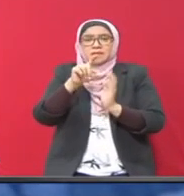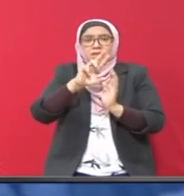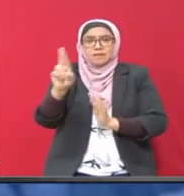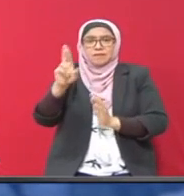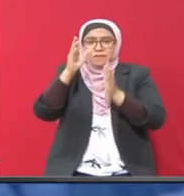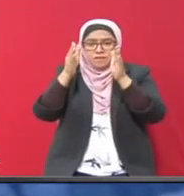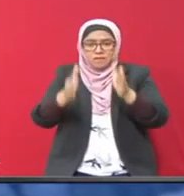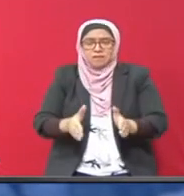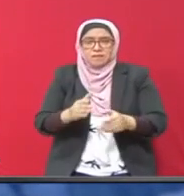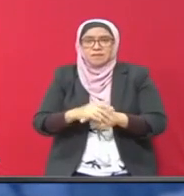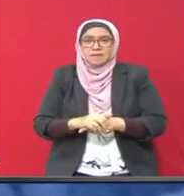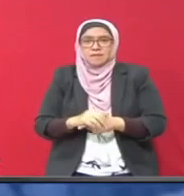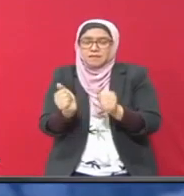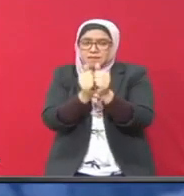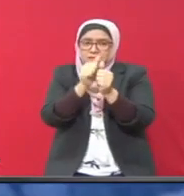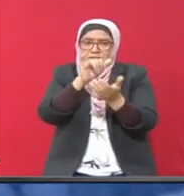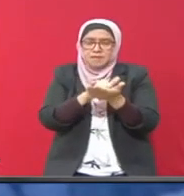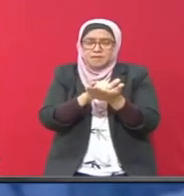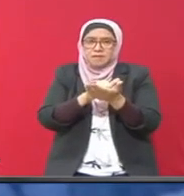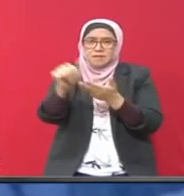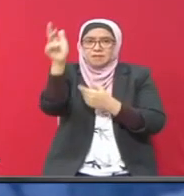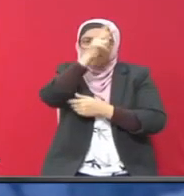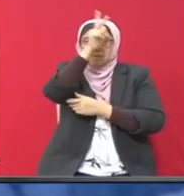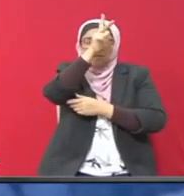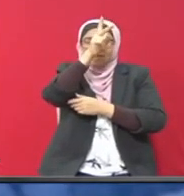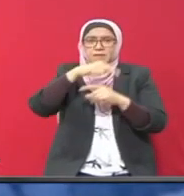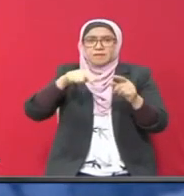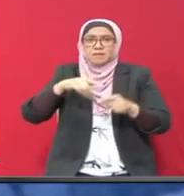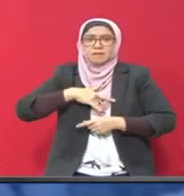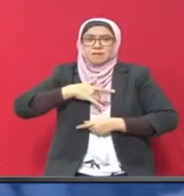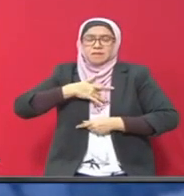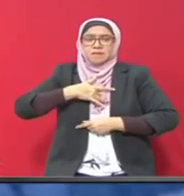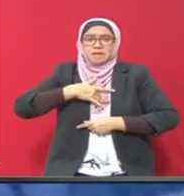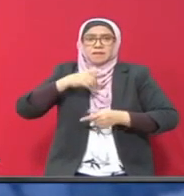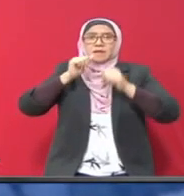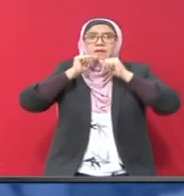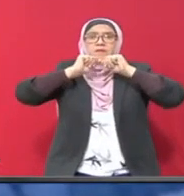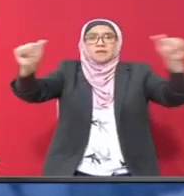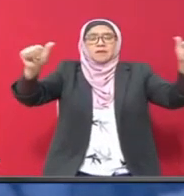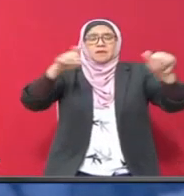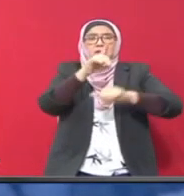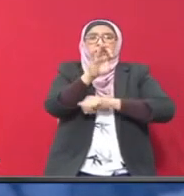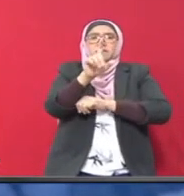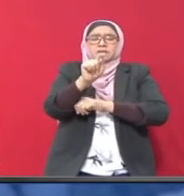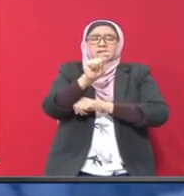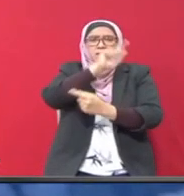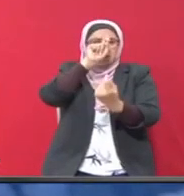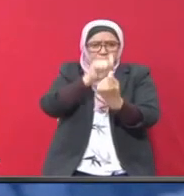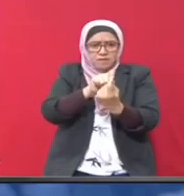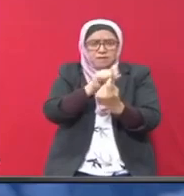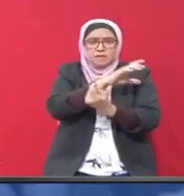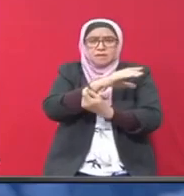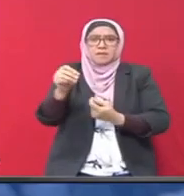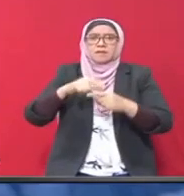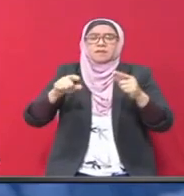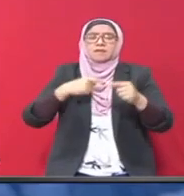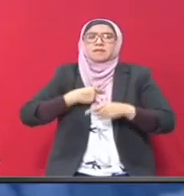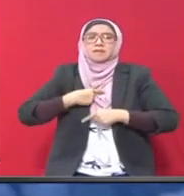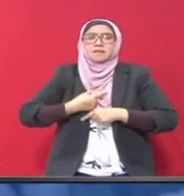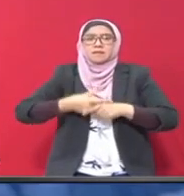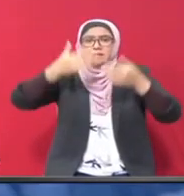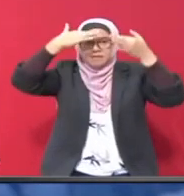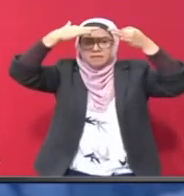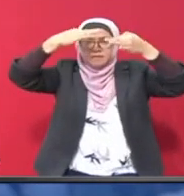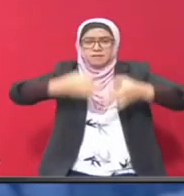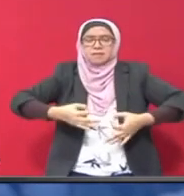berpendapat Boy siaran darurat adalah sangat tepat dan langkah yang diambil oleh Yang itu Agung adalah